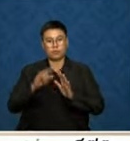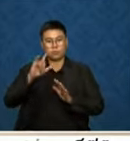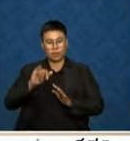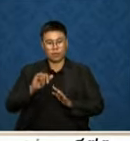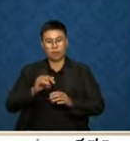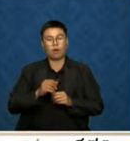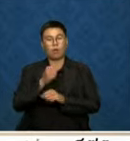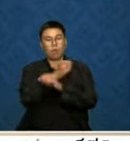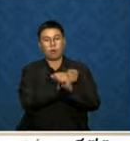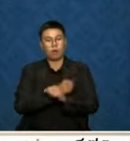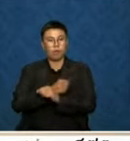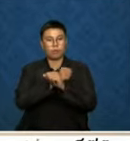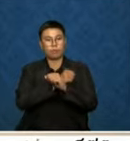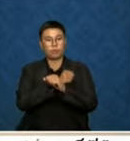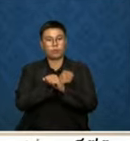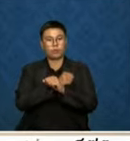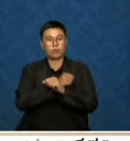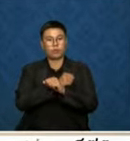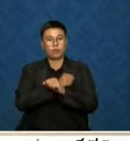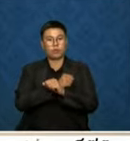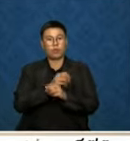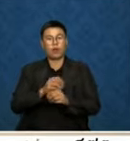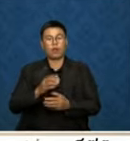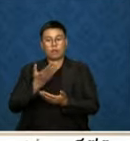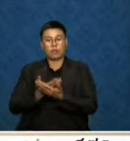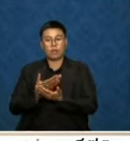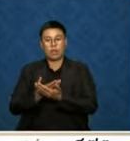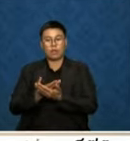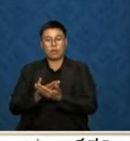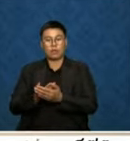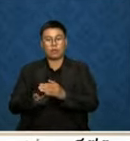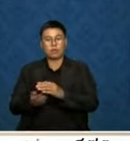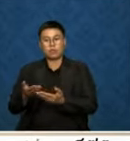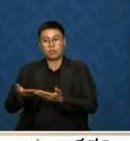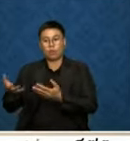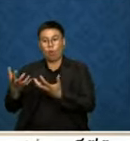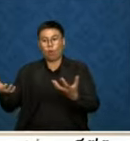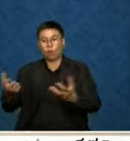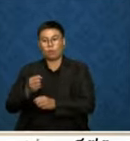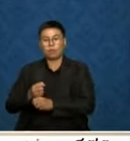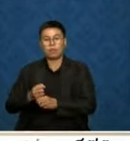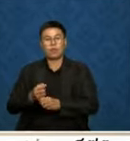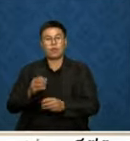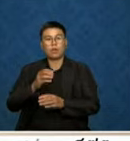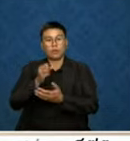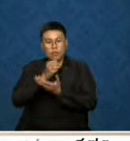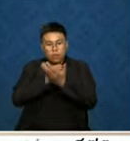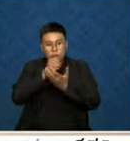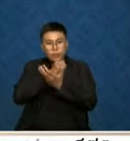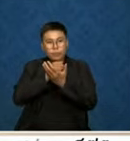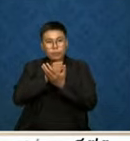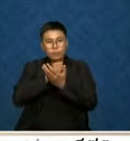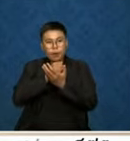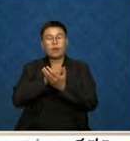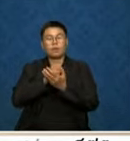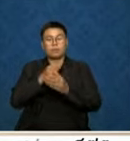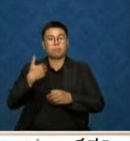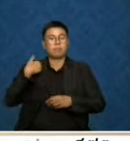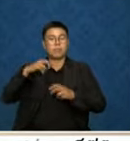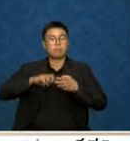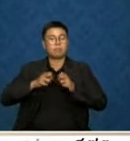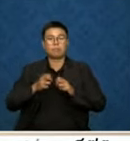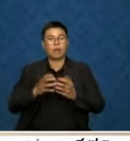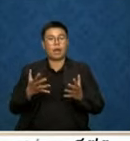การป้องกันและปราบปรามการฟอกเงินและยาเสพติดไม่มีผู้ขัดข้องก็หมายความว่าที่ประชุมมีม